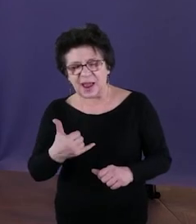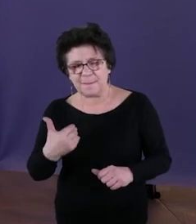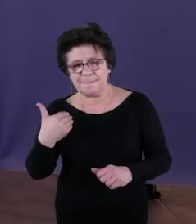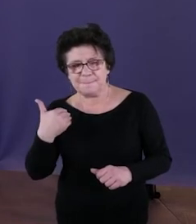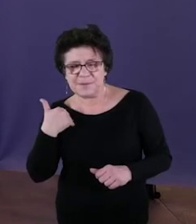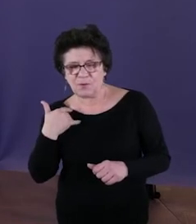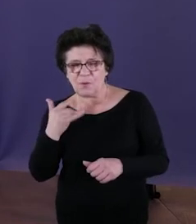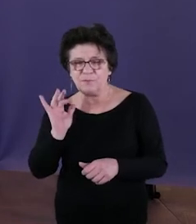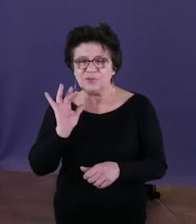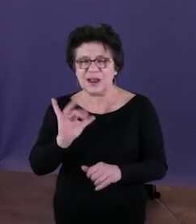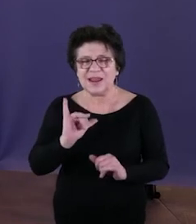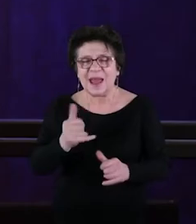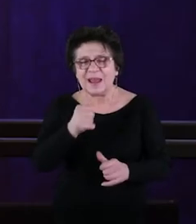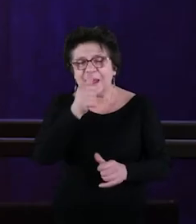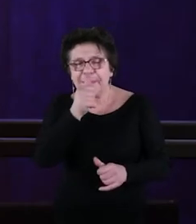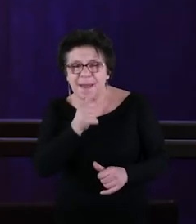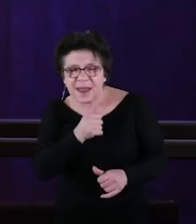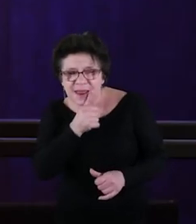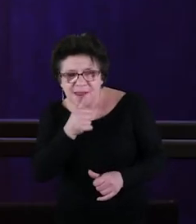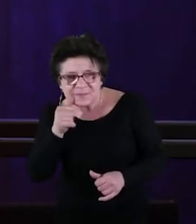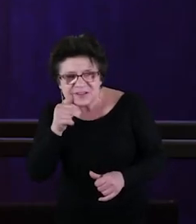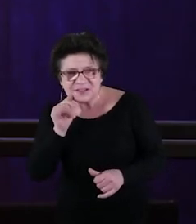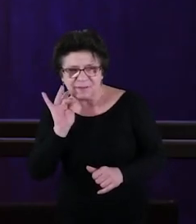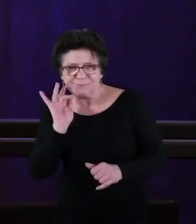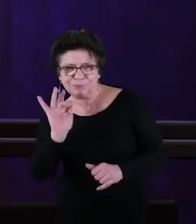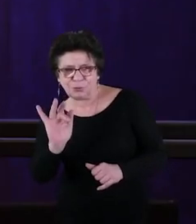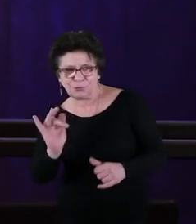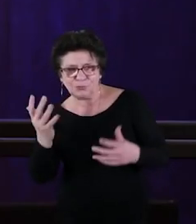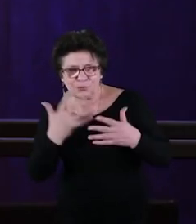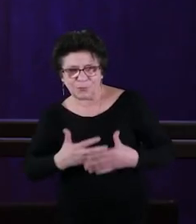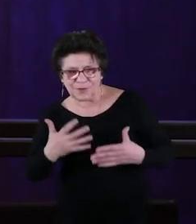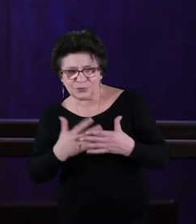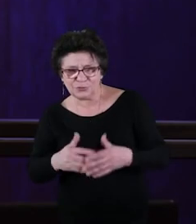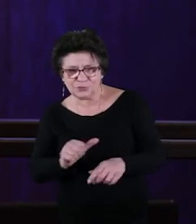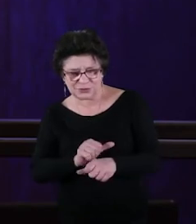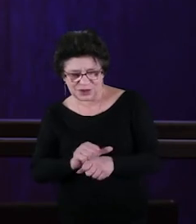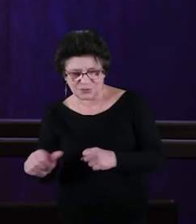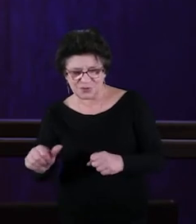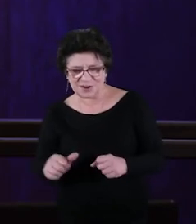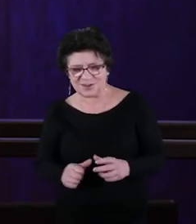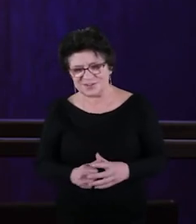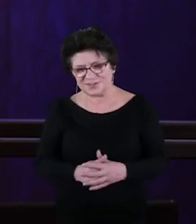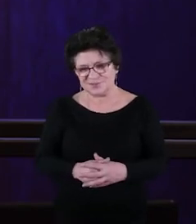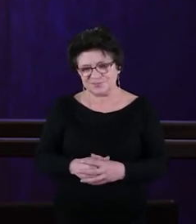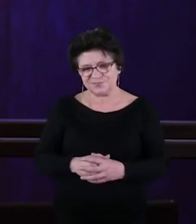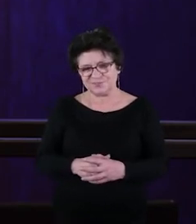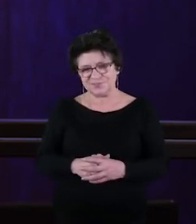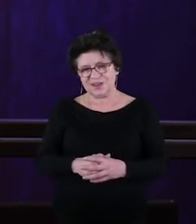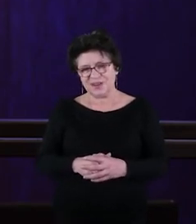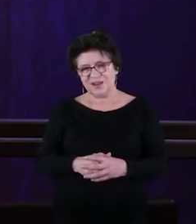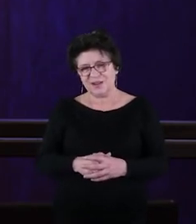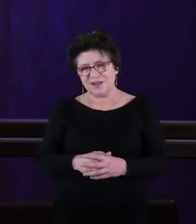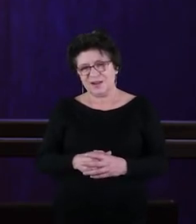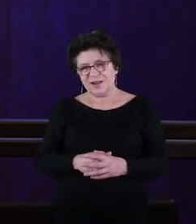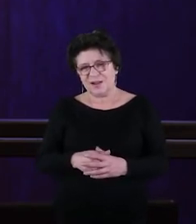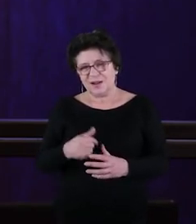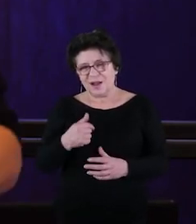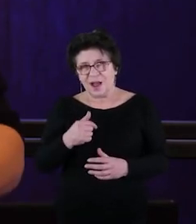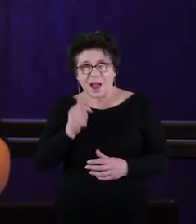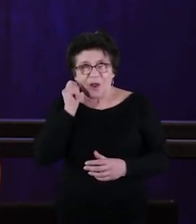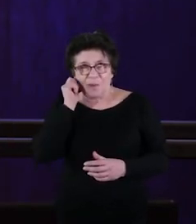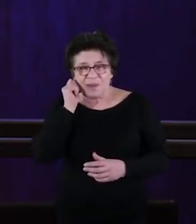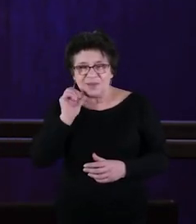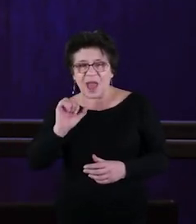co jakie są tajemne rzeczy związane z masonami i ona była taka